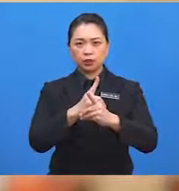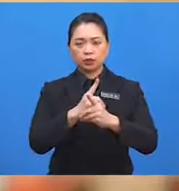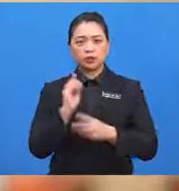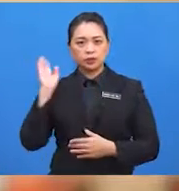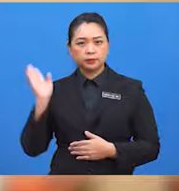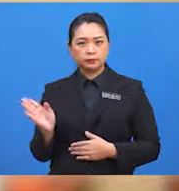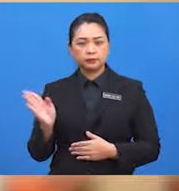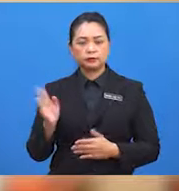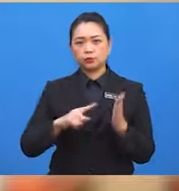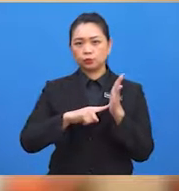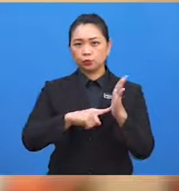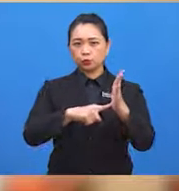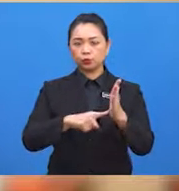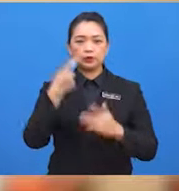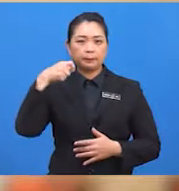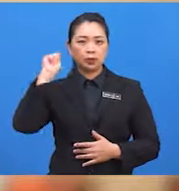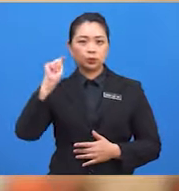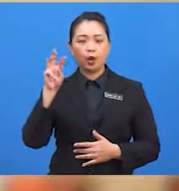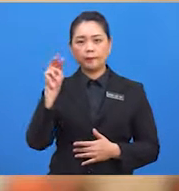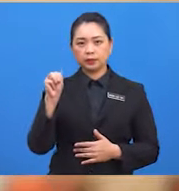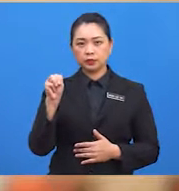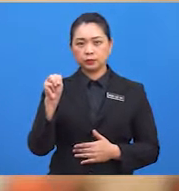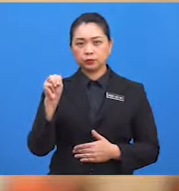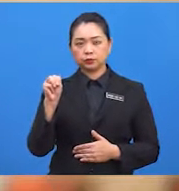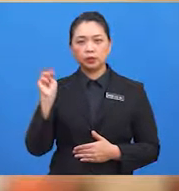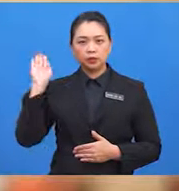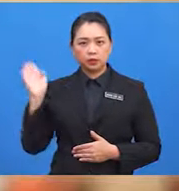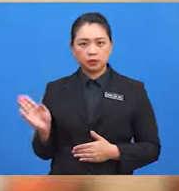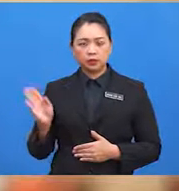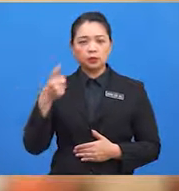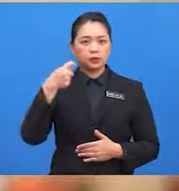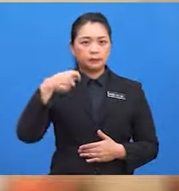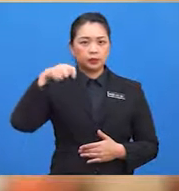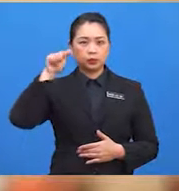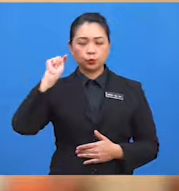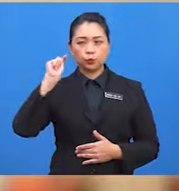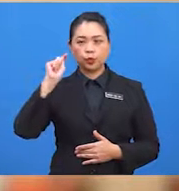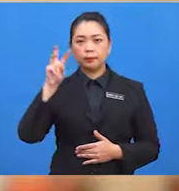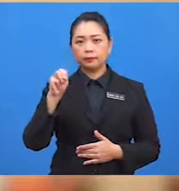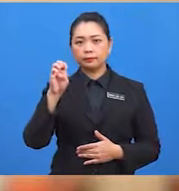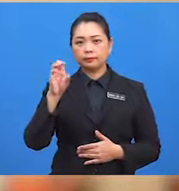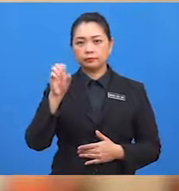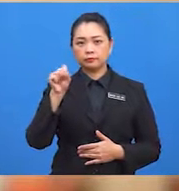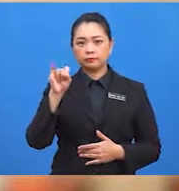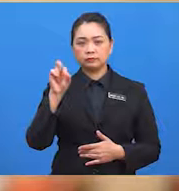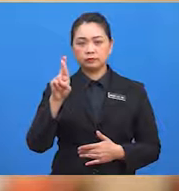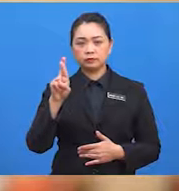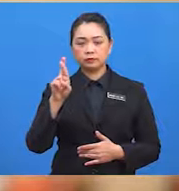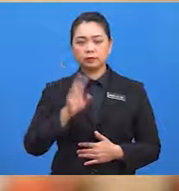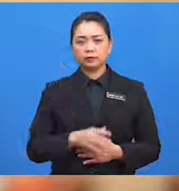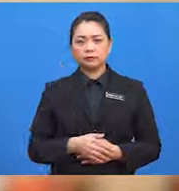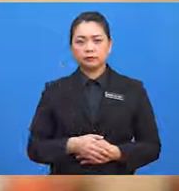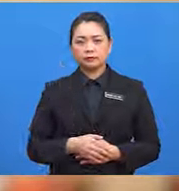melambangkan tamadun Mesopotamia. Piramid melambangkan tamadun Mesir Purba.